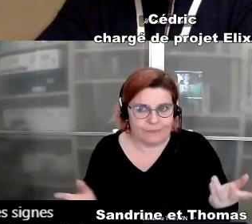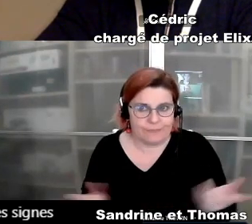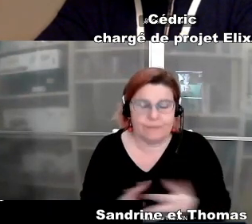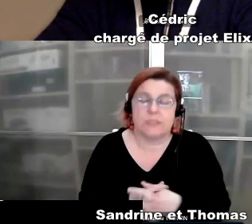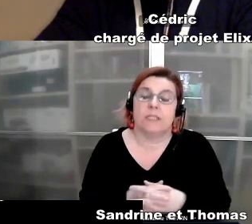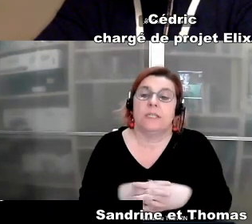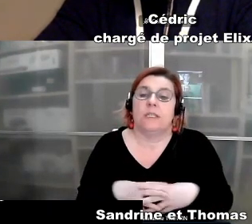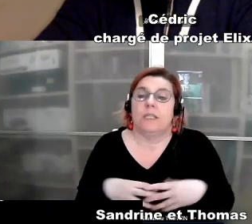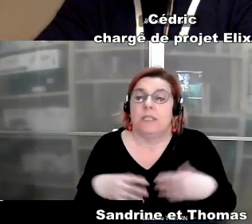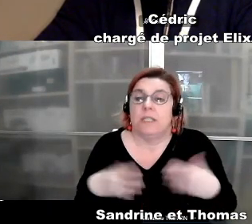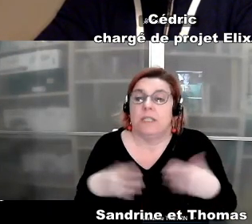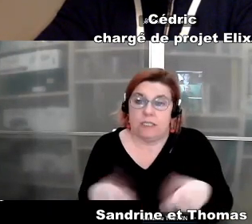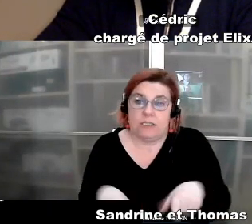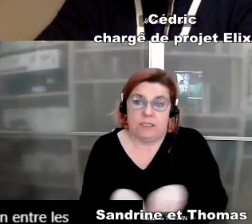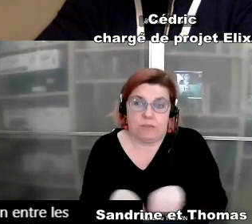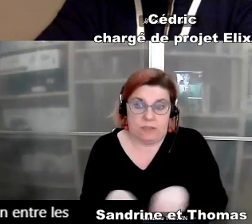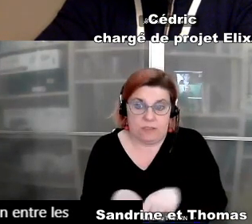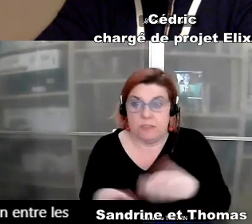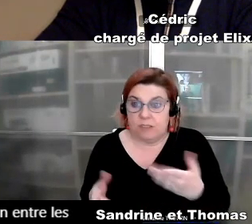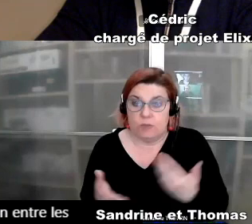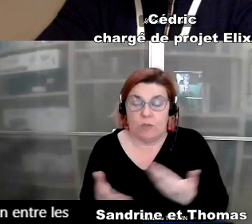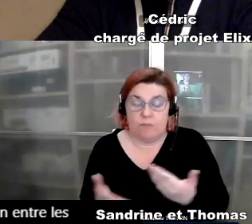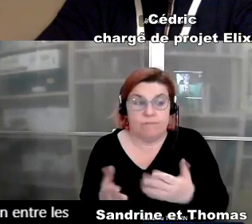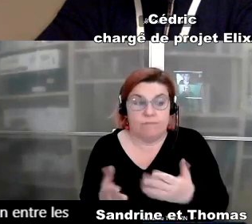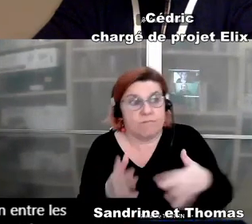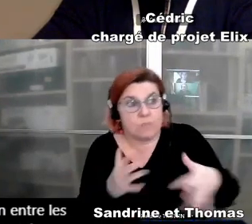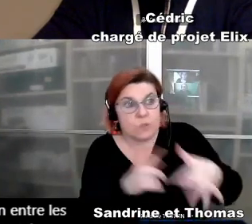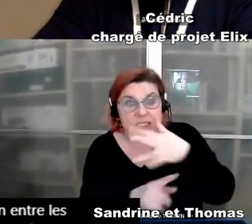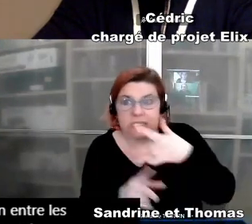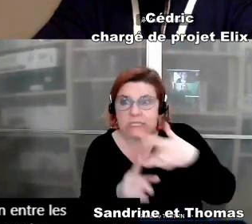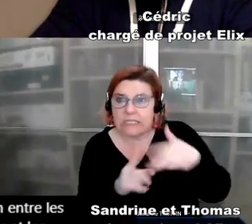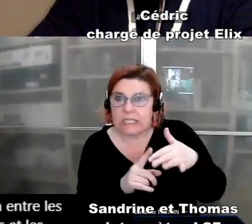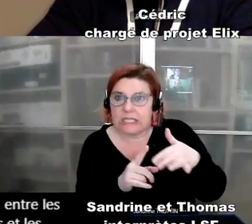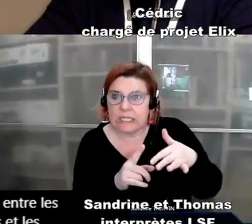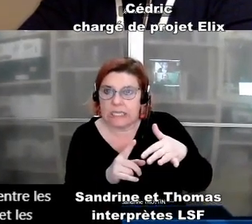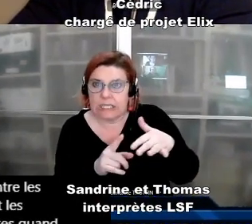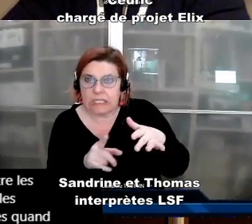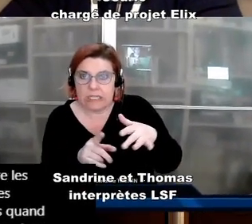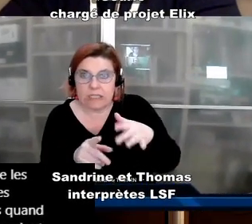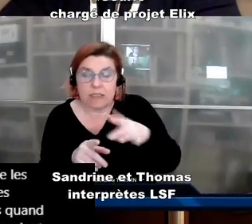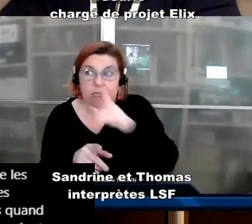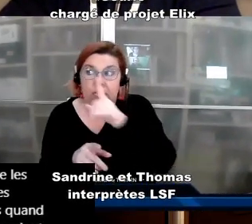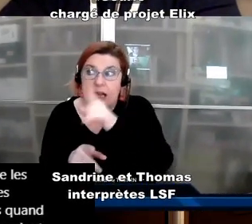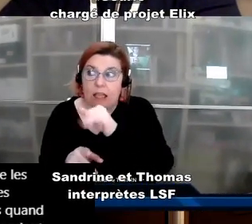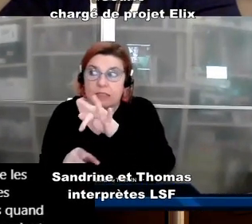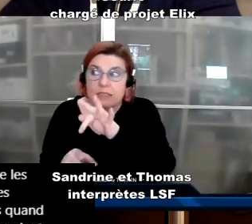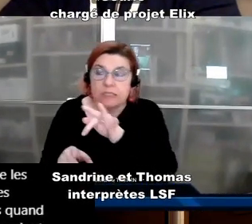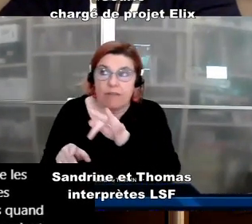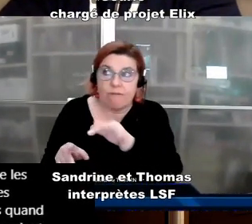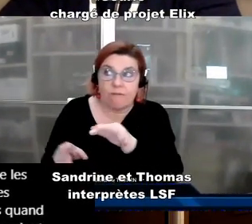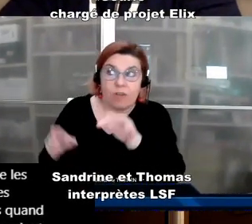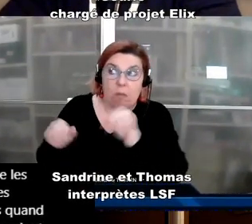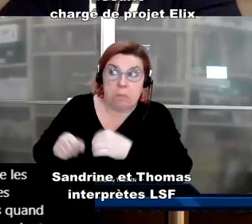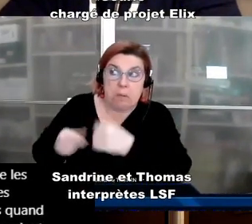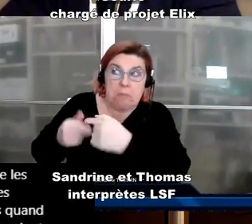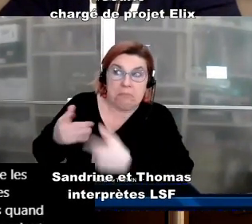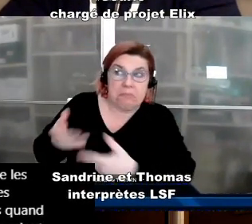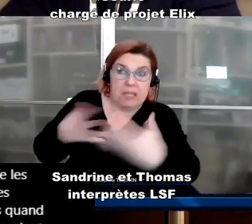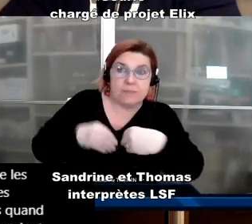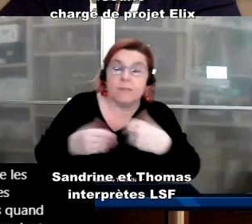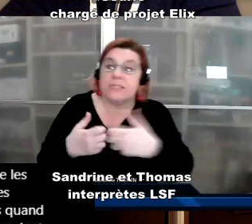Et puis, c'est aussi permettre à la société de s'emparer du potentiel de la LSF, parce que la LSF, aujourd'hui, c'est utilisé dans les